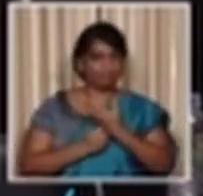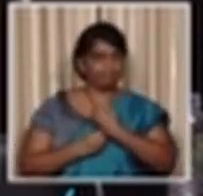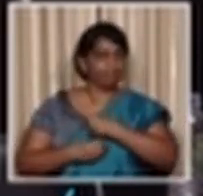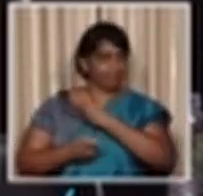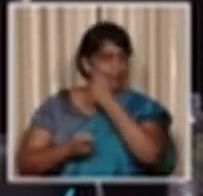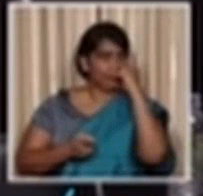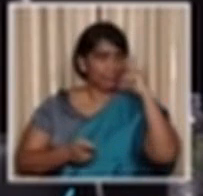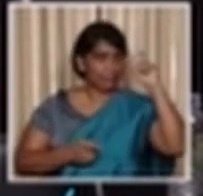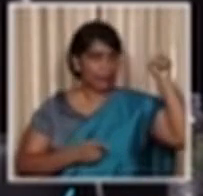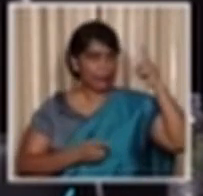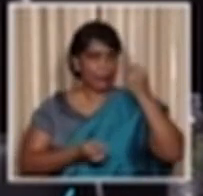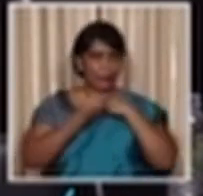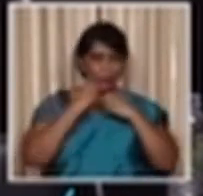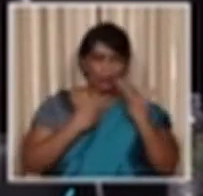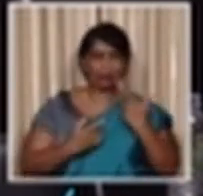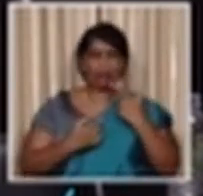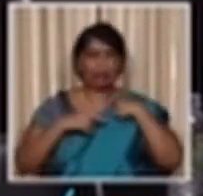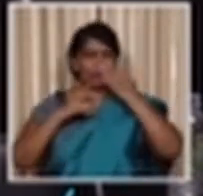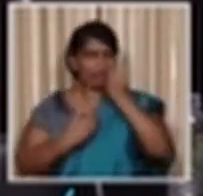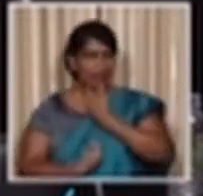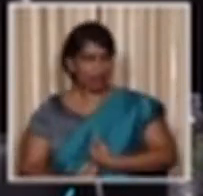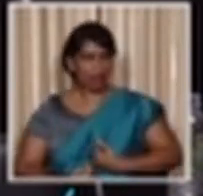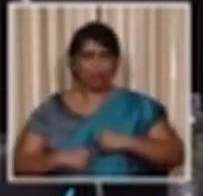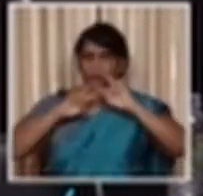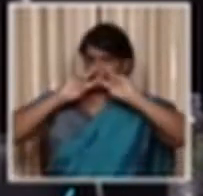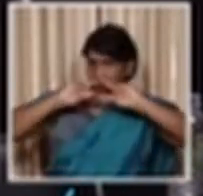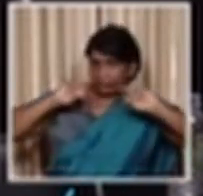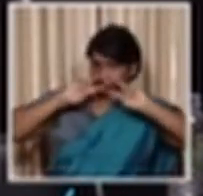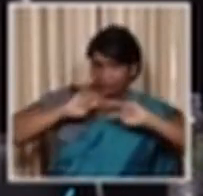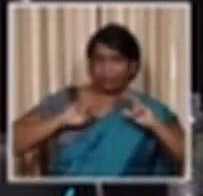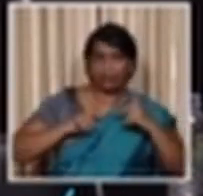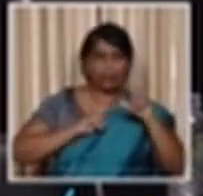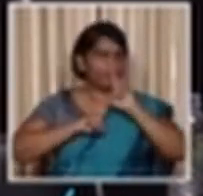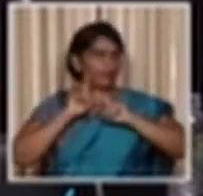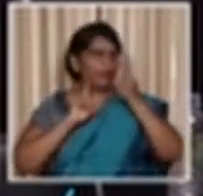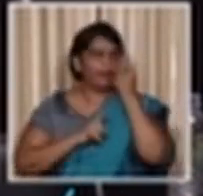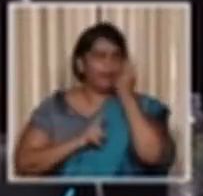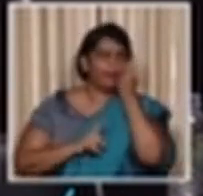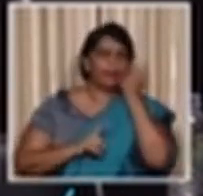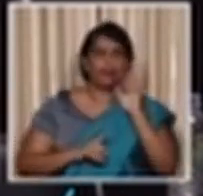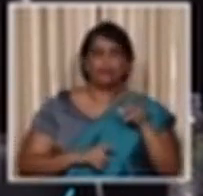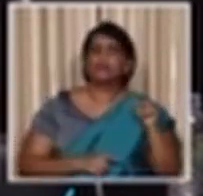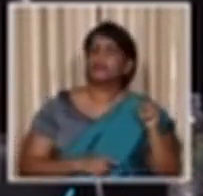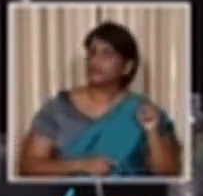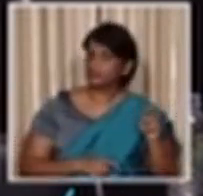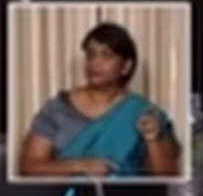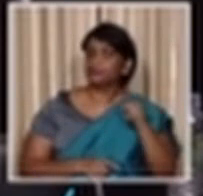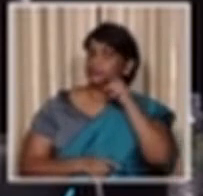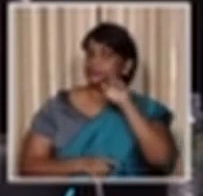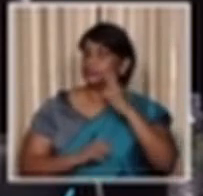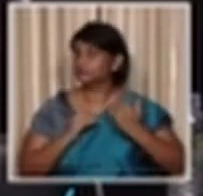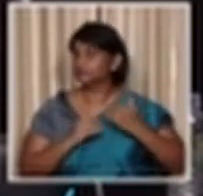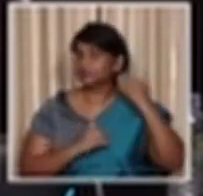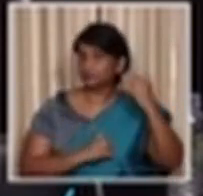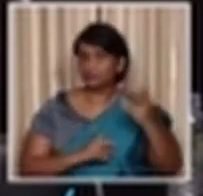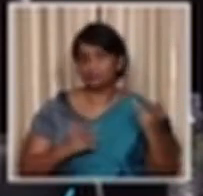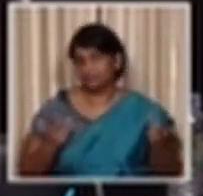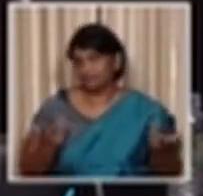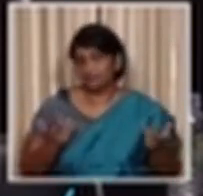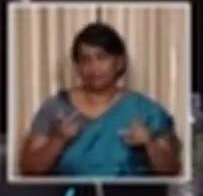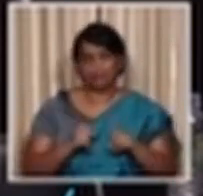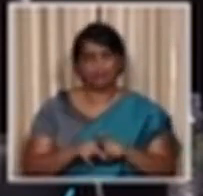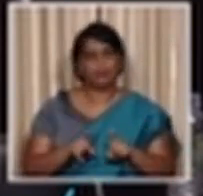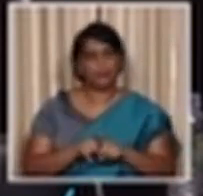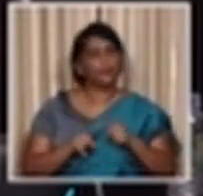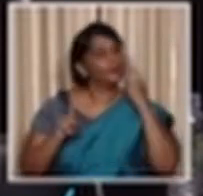විවිධ ලැබ් එකකට යවනවා කිව්වා. ඒ වගේ විවිධ කතාබහ ඇති වුණා. ඉතින් ඒ පිළිබඳව ඔබතුමාගේ ඉදිරියටත් මොනවහරි